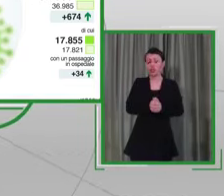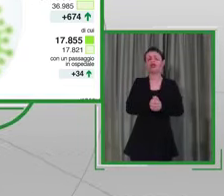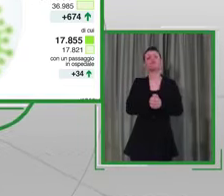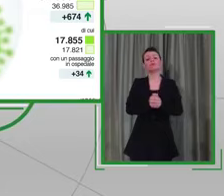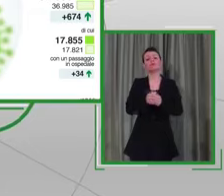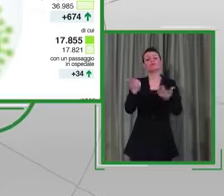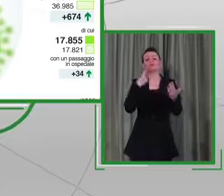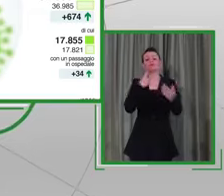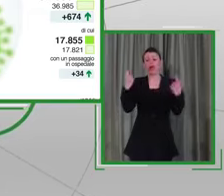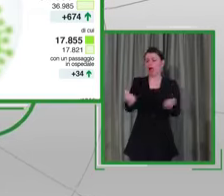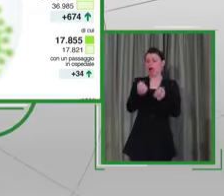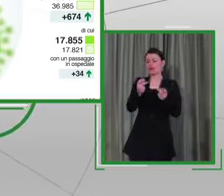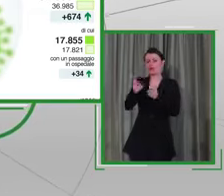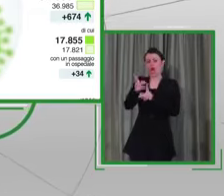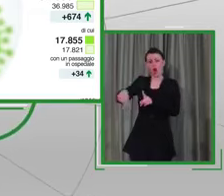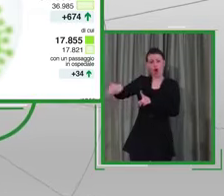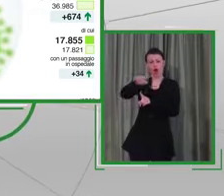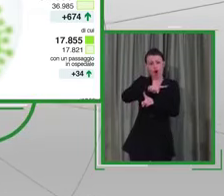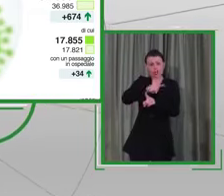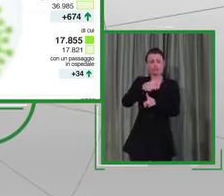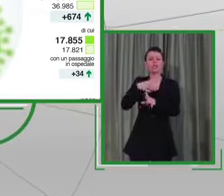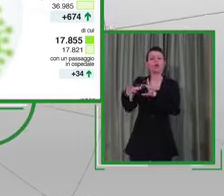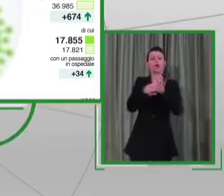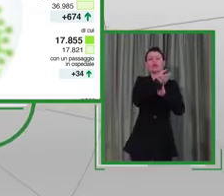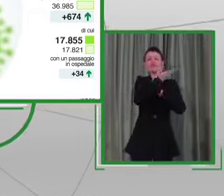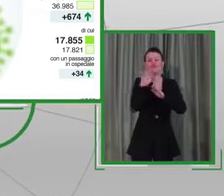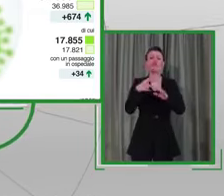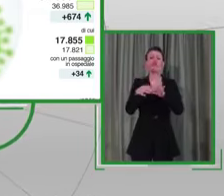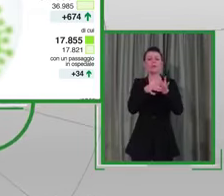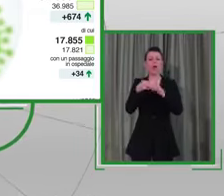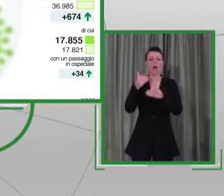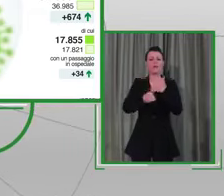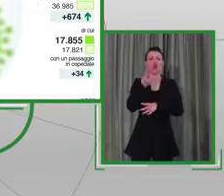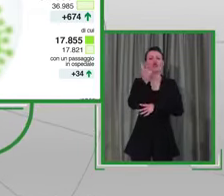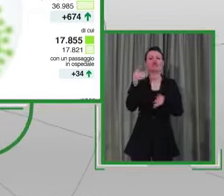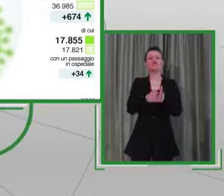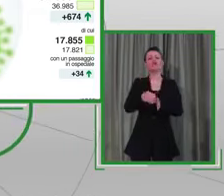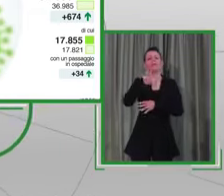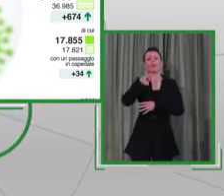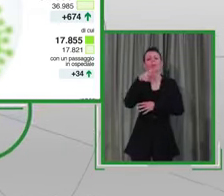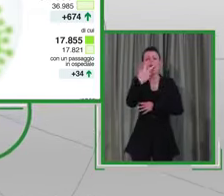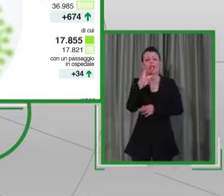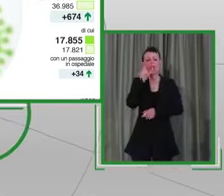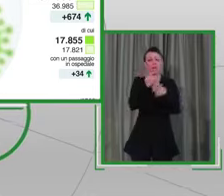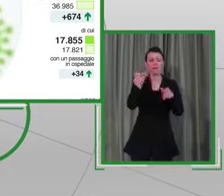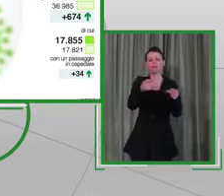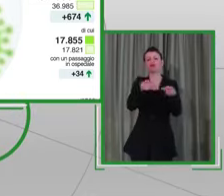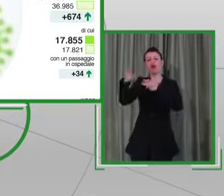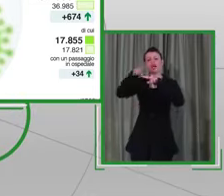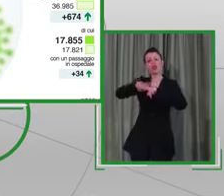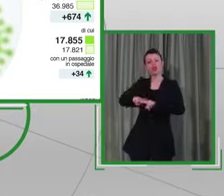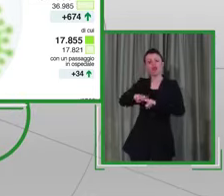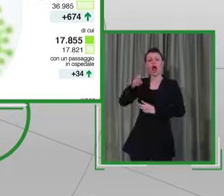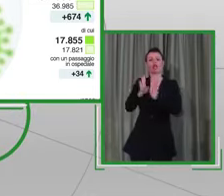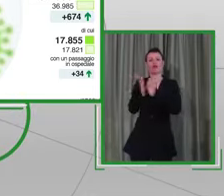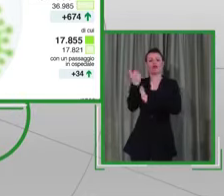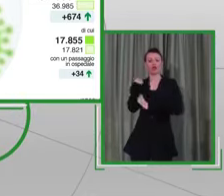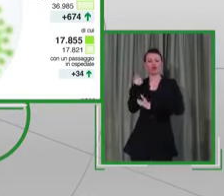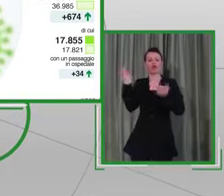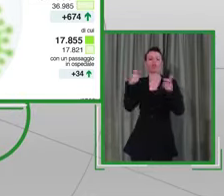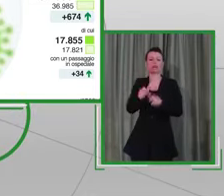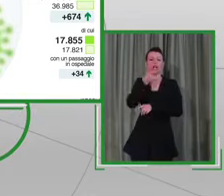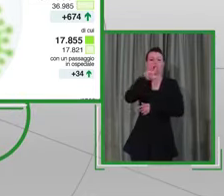all'attività ospedaliera il numero di ricoverati a 12.000 e 43 con una diminuzione di 34 rispetto a ieri i dati in terapia intensiva